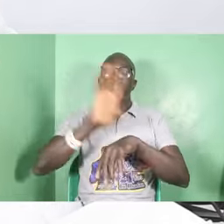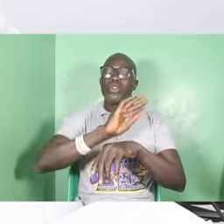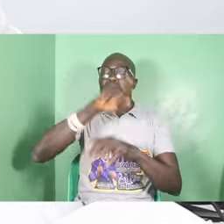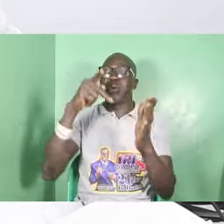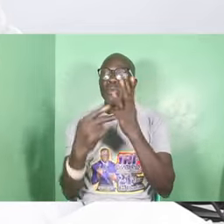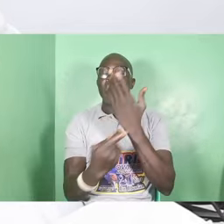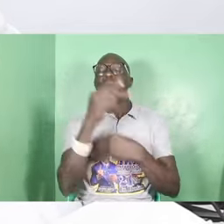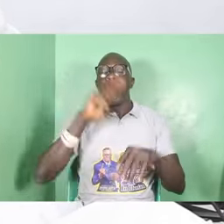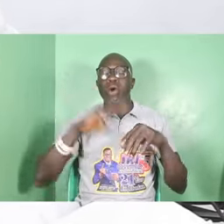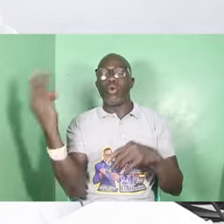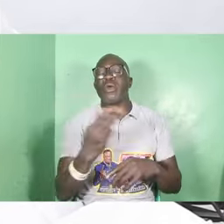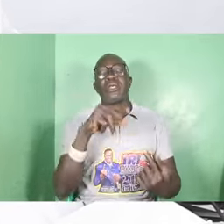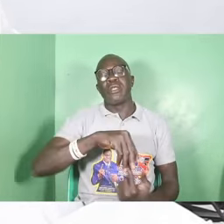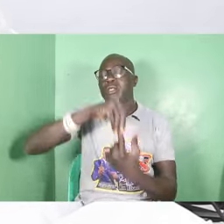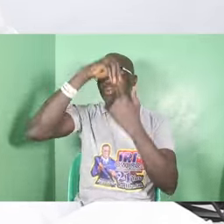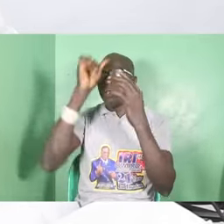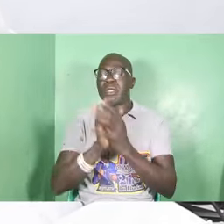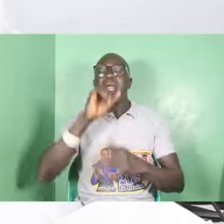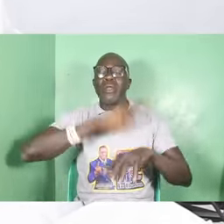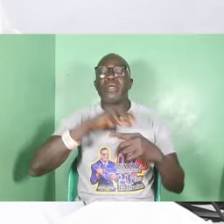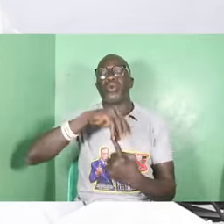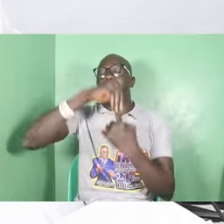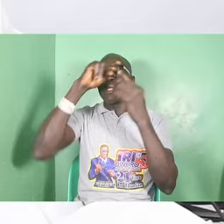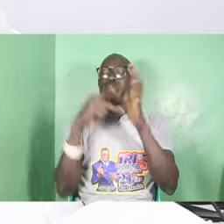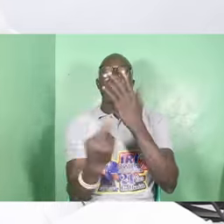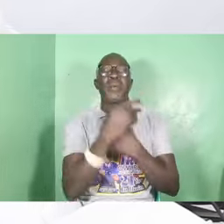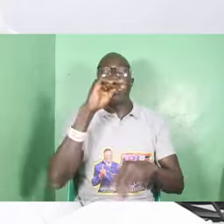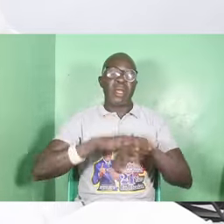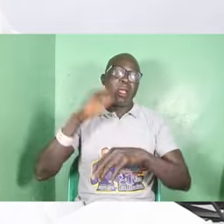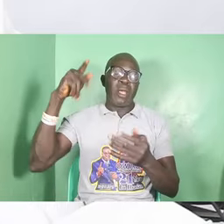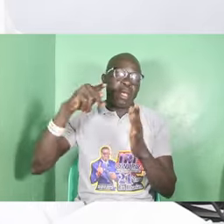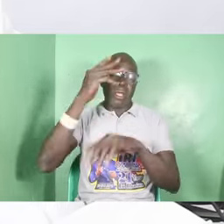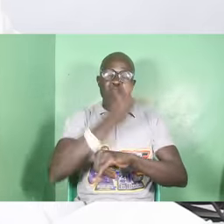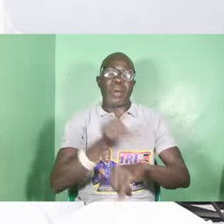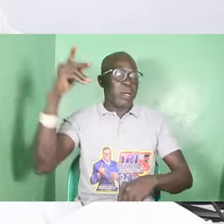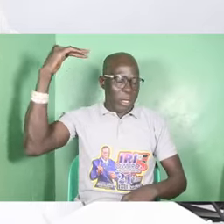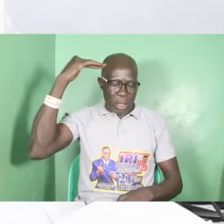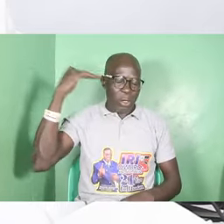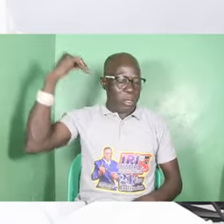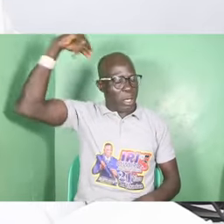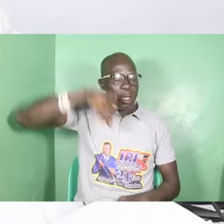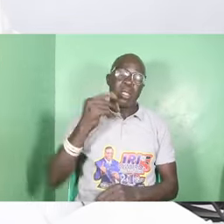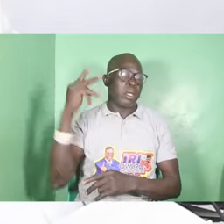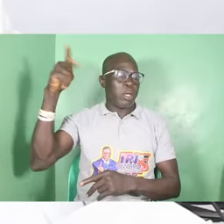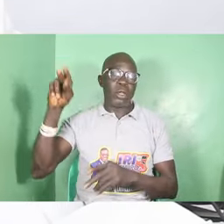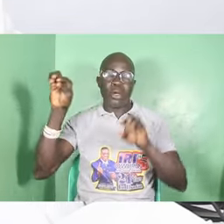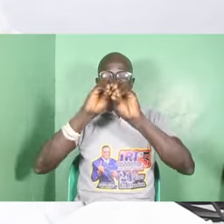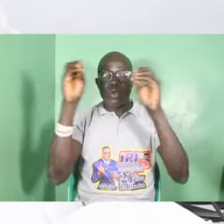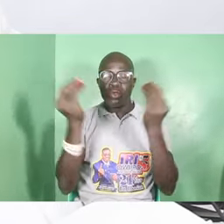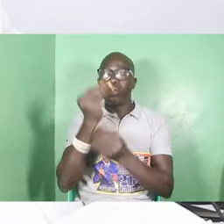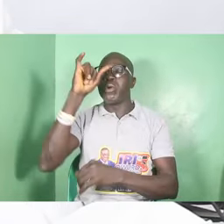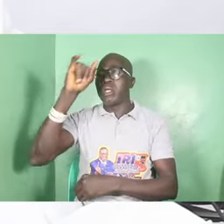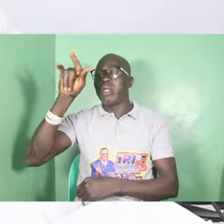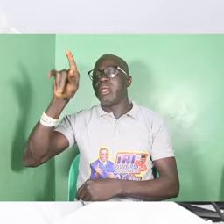programmed on Wednesday. Àkànṣe ni. It's a special. Àkànṣe ni. It's a special. Ní Ìbàdàn headquarters. Ìbàdàn headquarters. Ìlọrin. Ìlọrin. Òṣogbo. Òṣogbo.